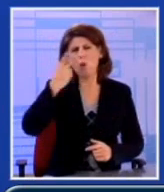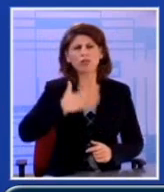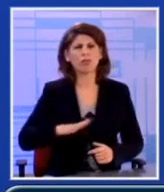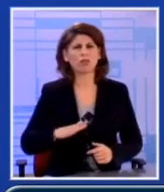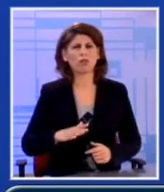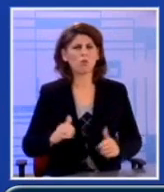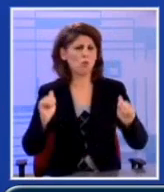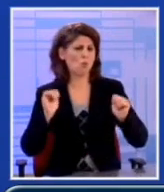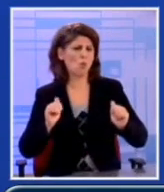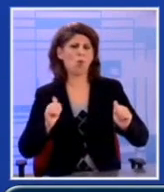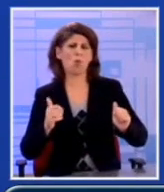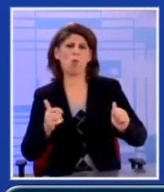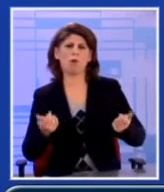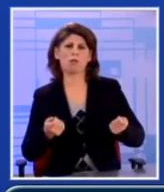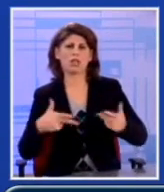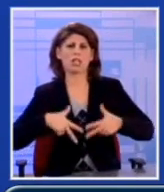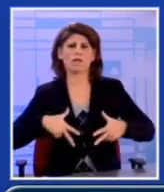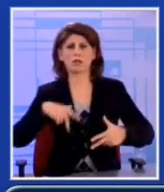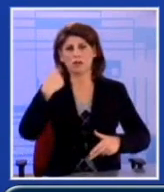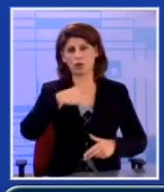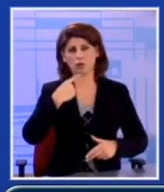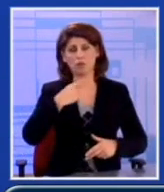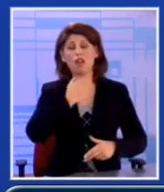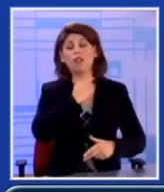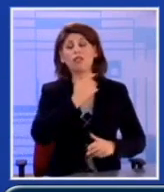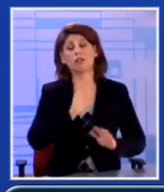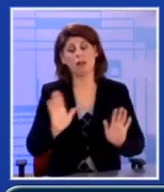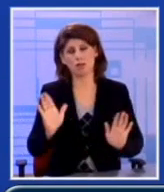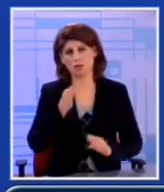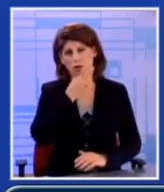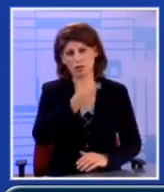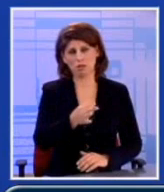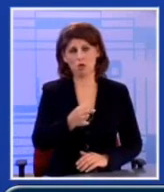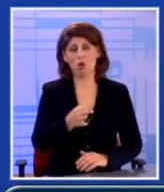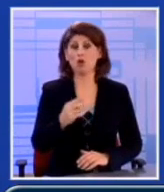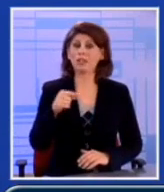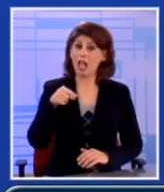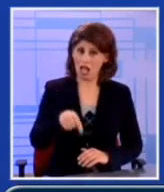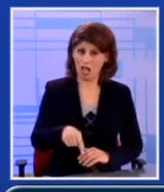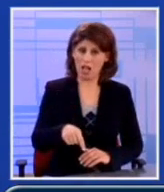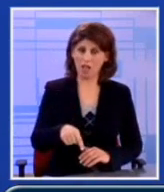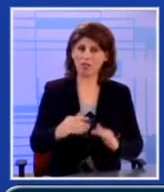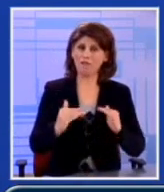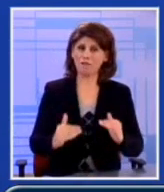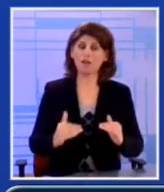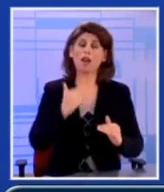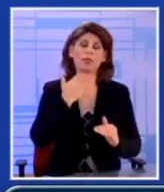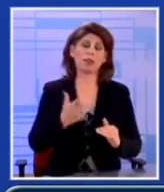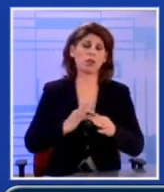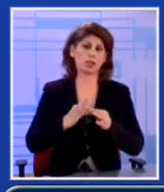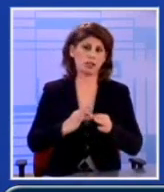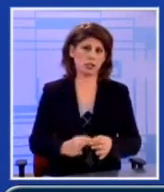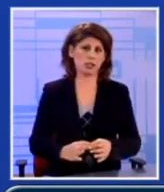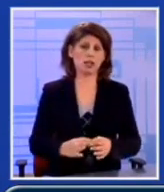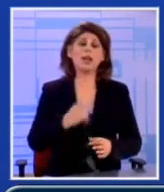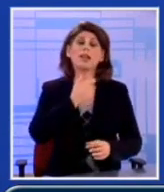προνομιακής μεταχείρισης κυβερνητικών προσώπων. Δεν χρειάζεται να πω ότι αυτή η κατάσταση δεν μπορεί να συνεχιστεί